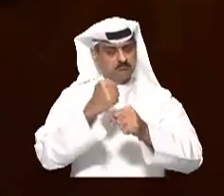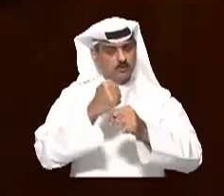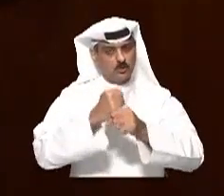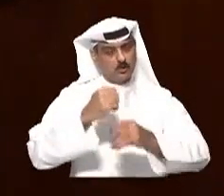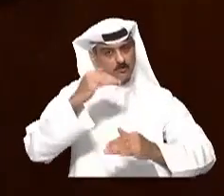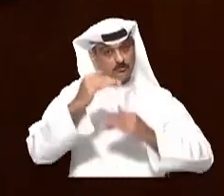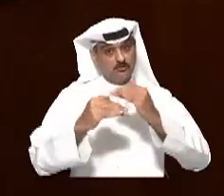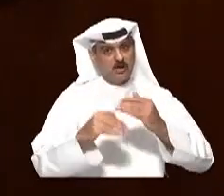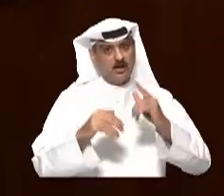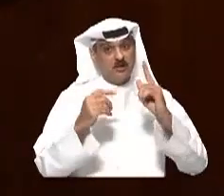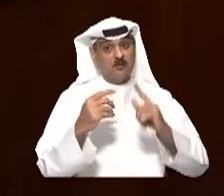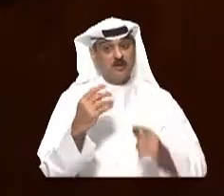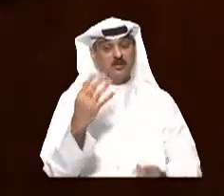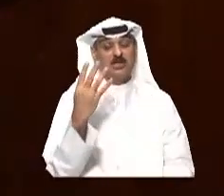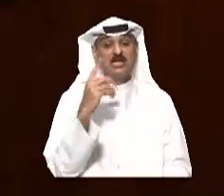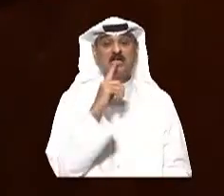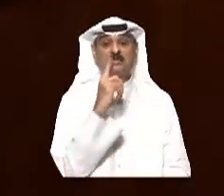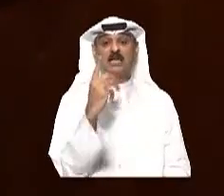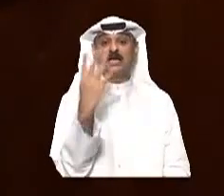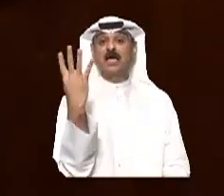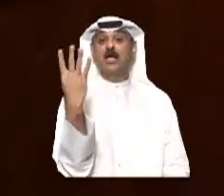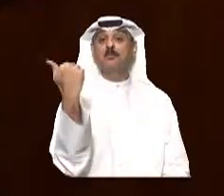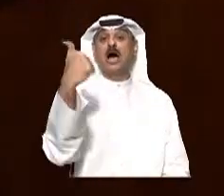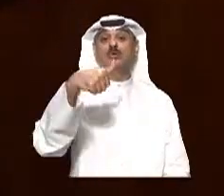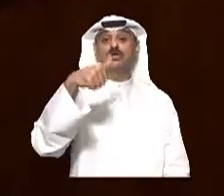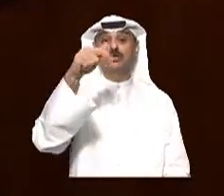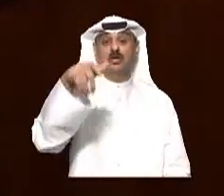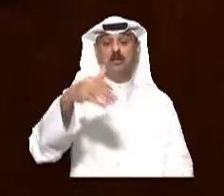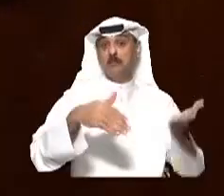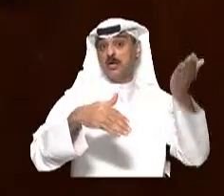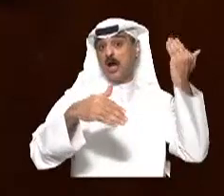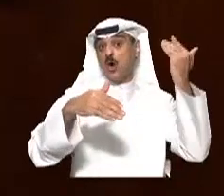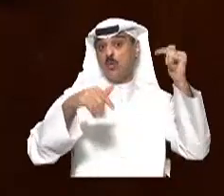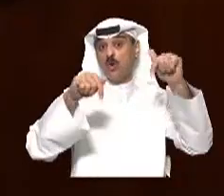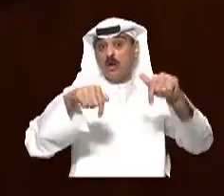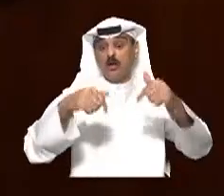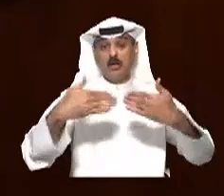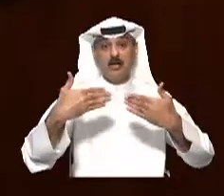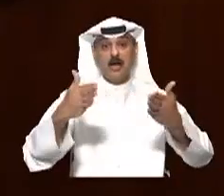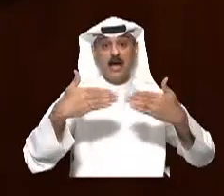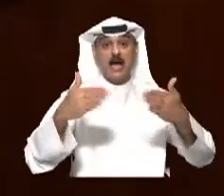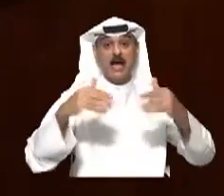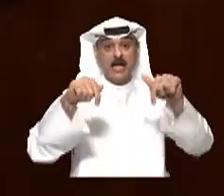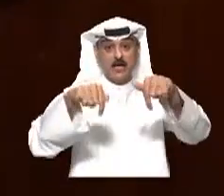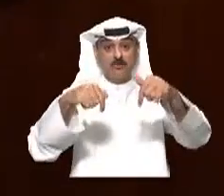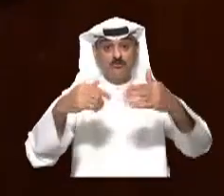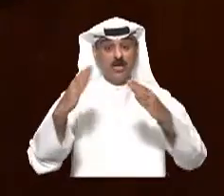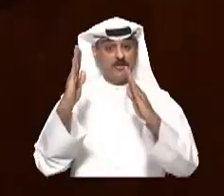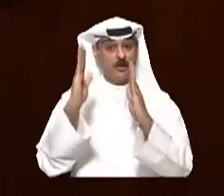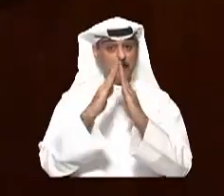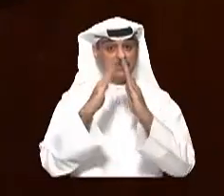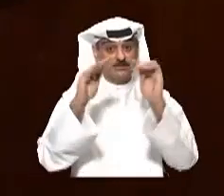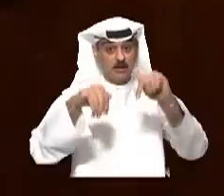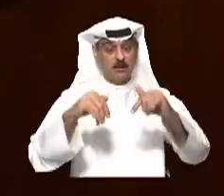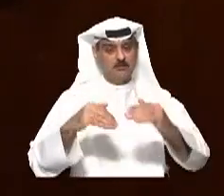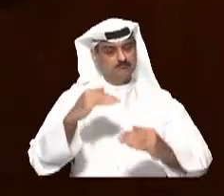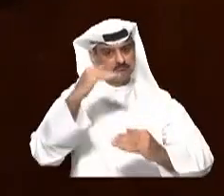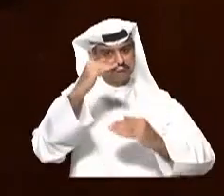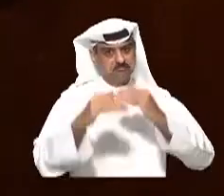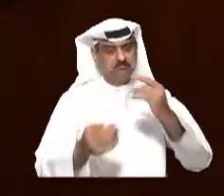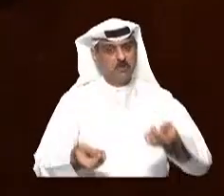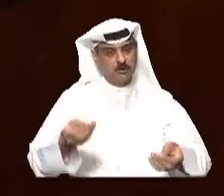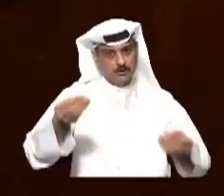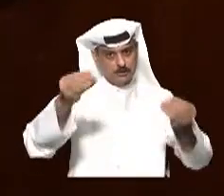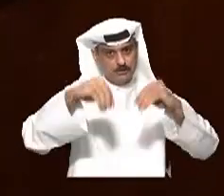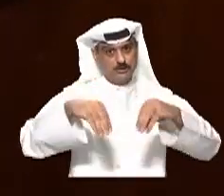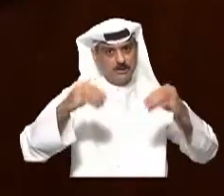عام 64، كان من أول مشاريعنا هو كان مشروع قناة السويس، وتوالت المشاريع منذ ذلك الحين لحد الآن